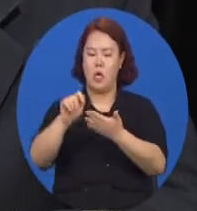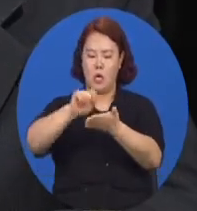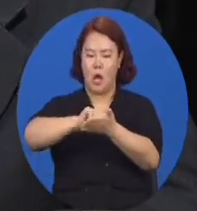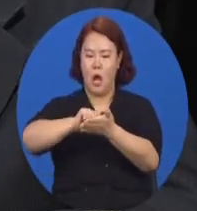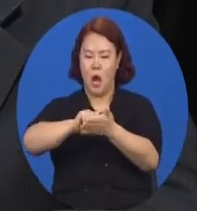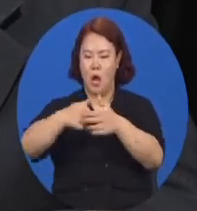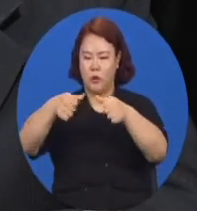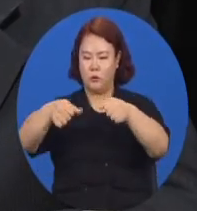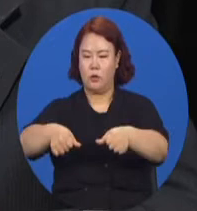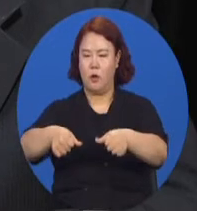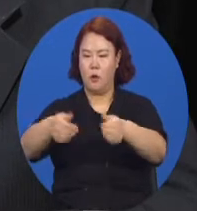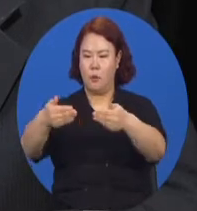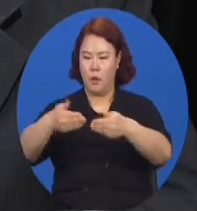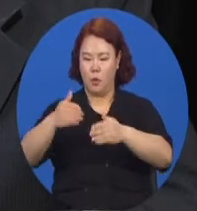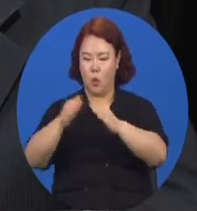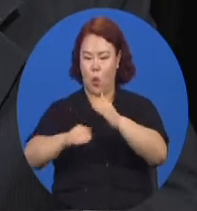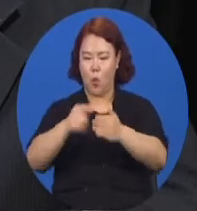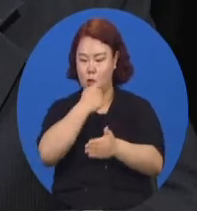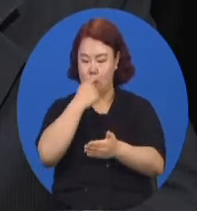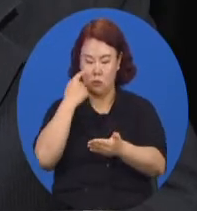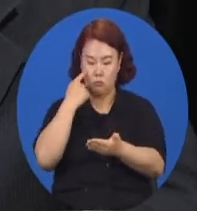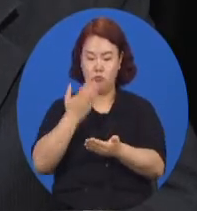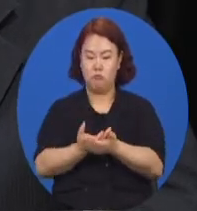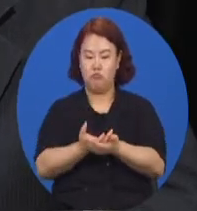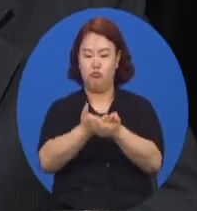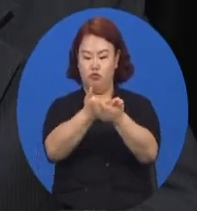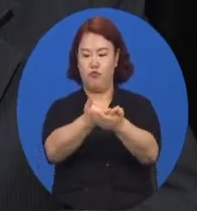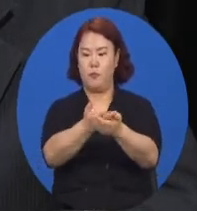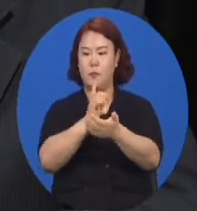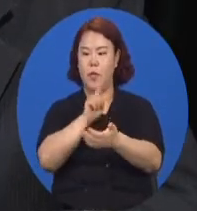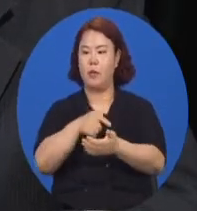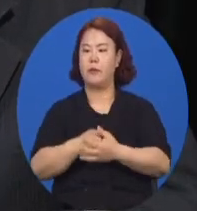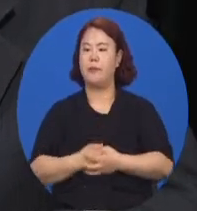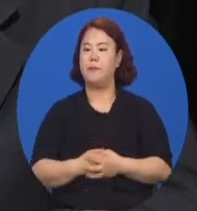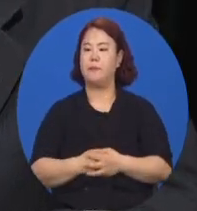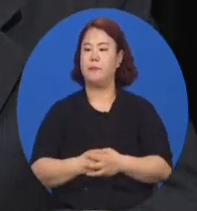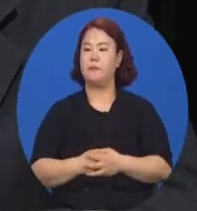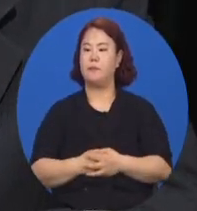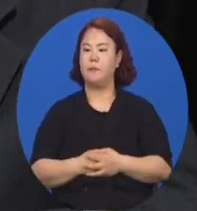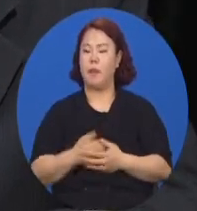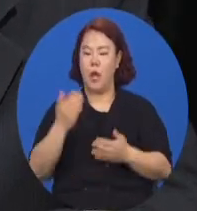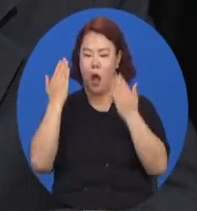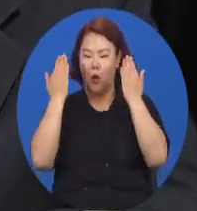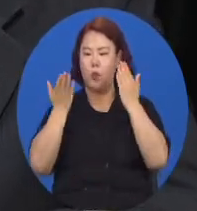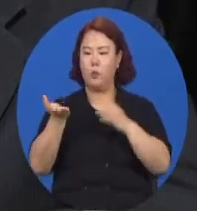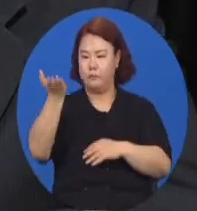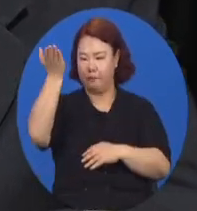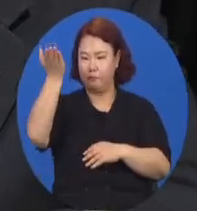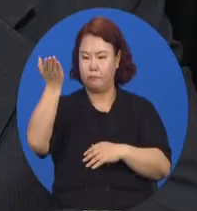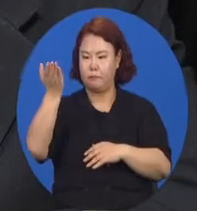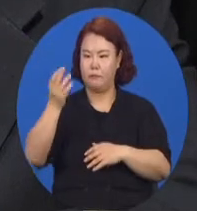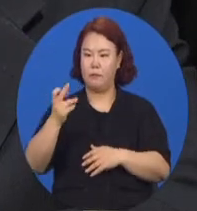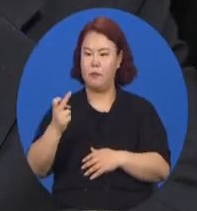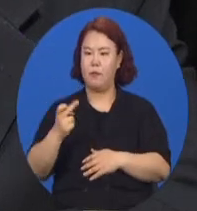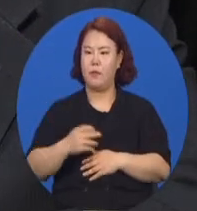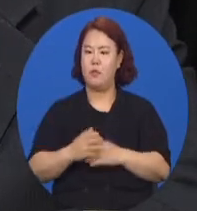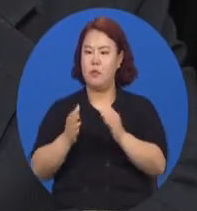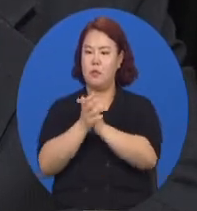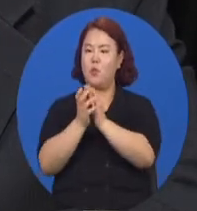받아서 공증이라도 지켜주겠다. 그래서 저 그렇게 했습니다. 학교 선배님이시고 형님